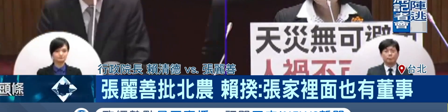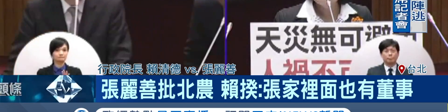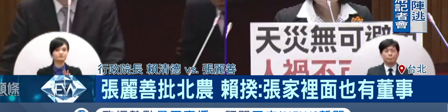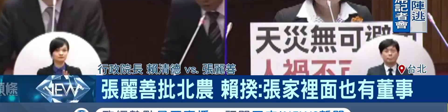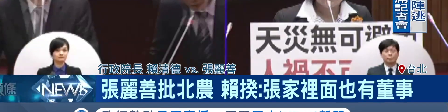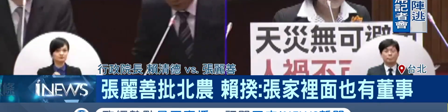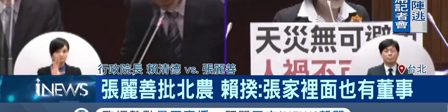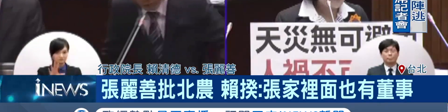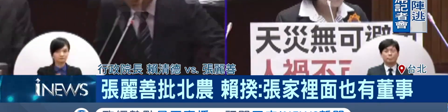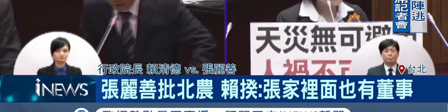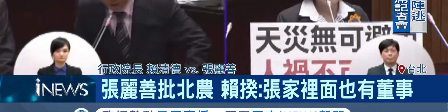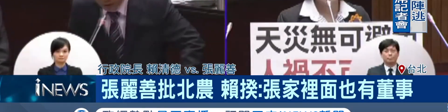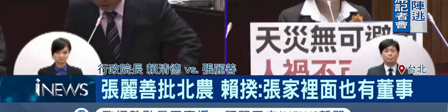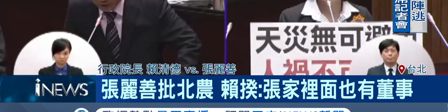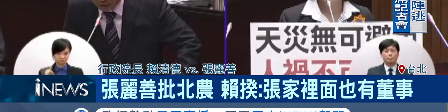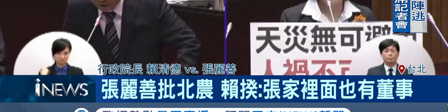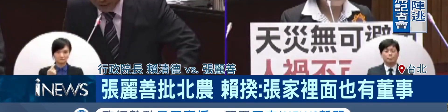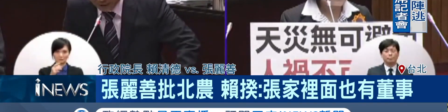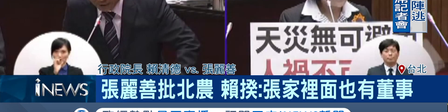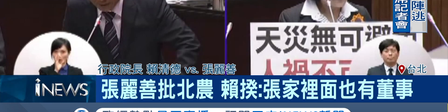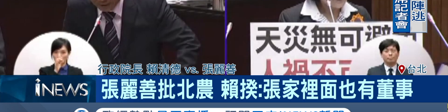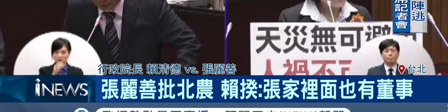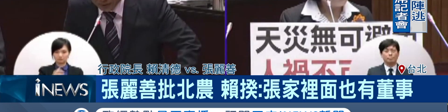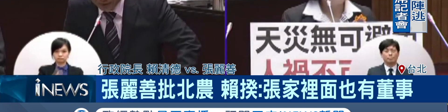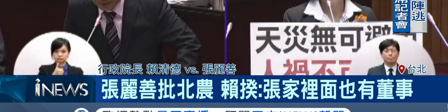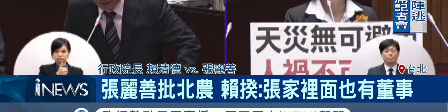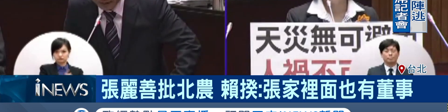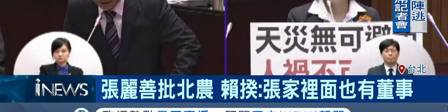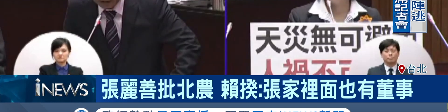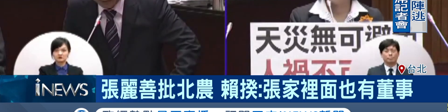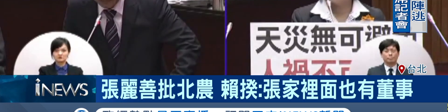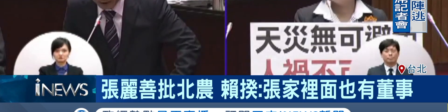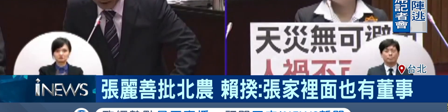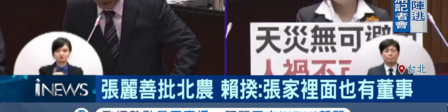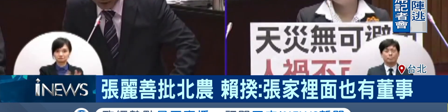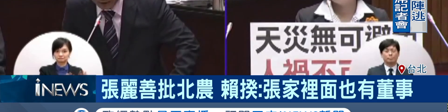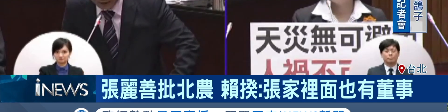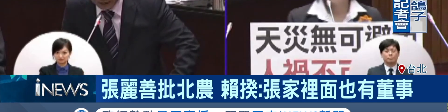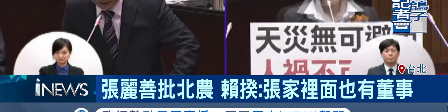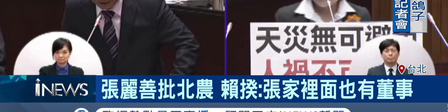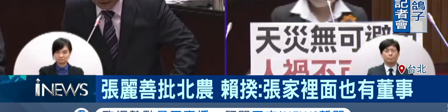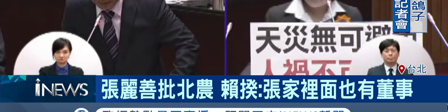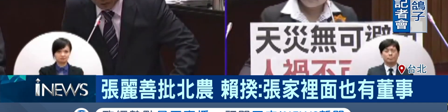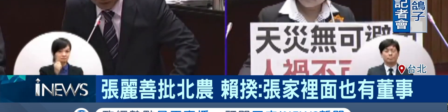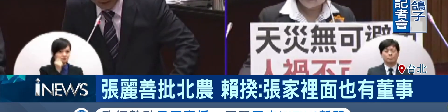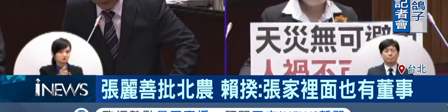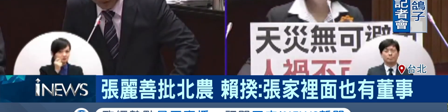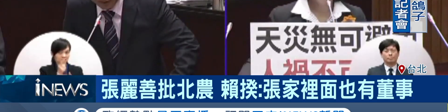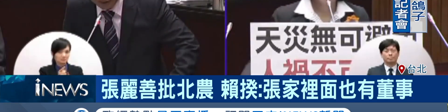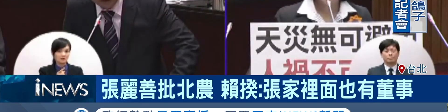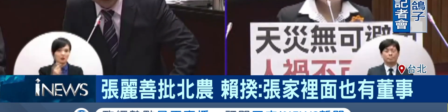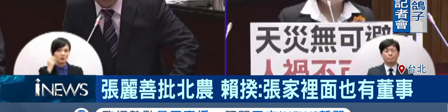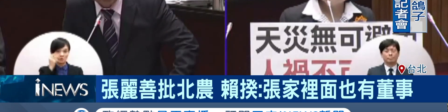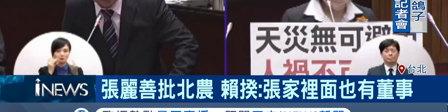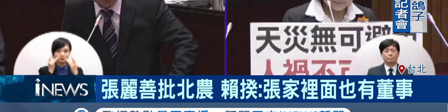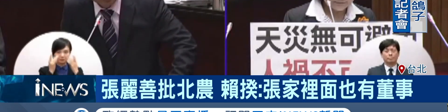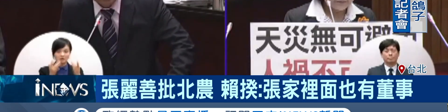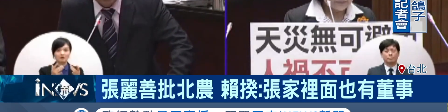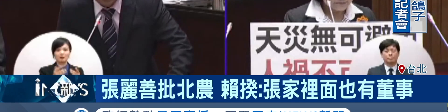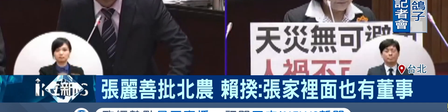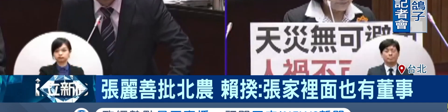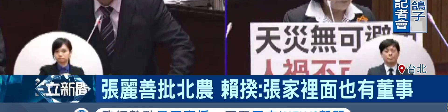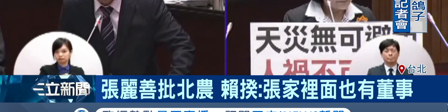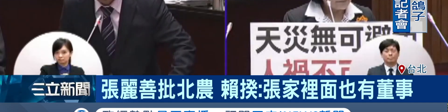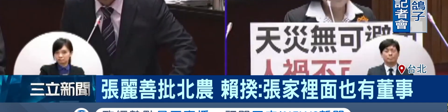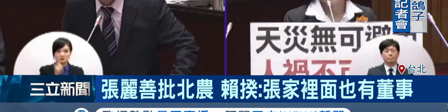据，从去年吴怡宁总经理上任到现在，每个月的台北国债批发市场的平